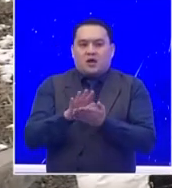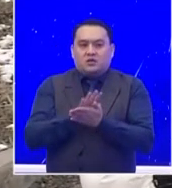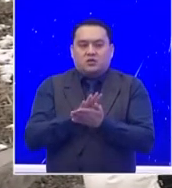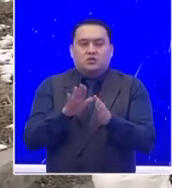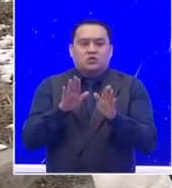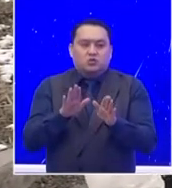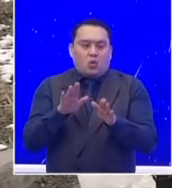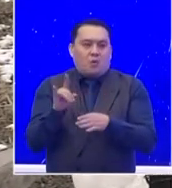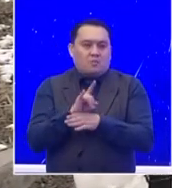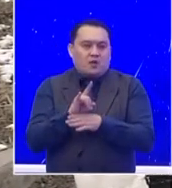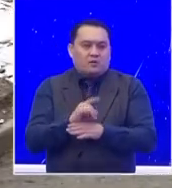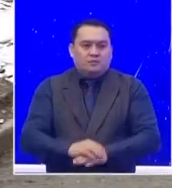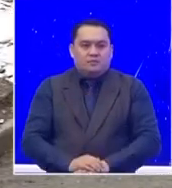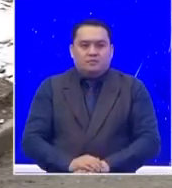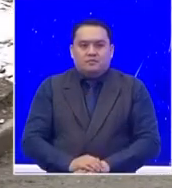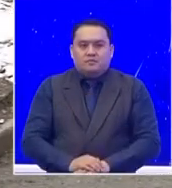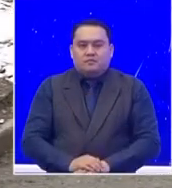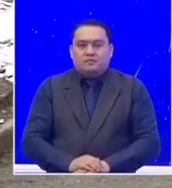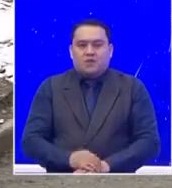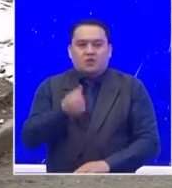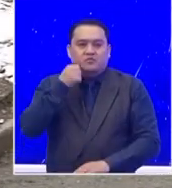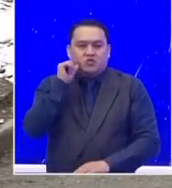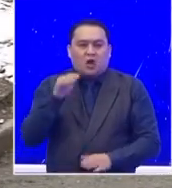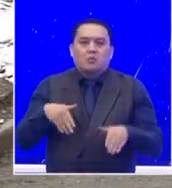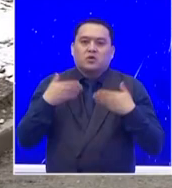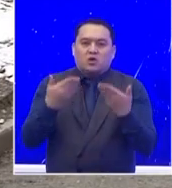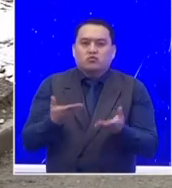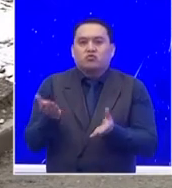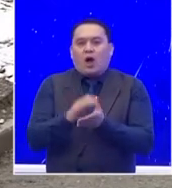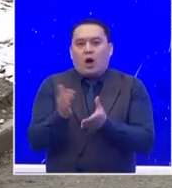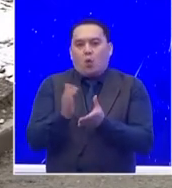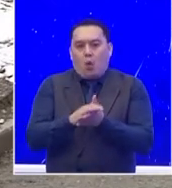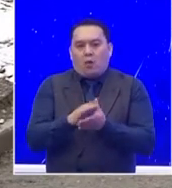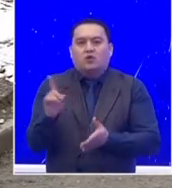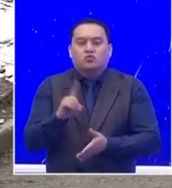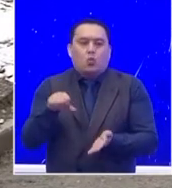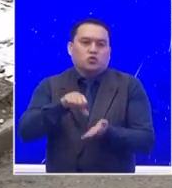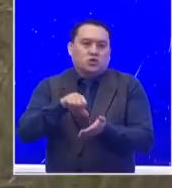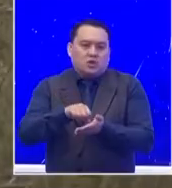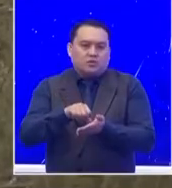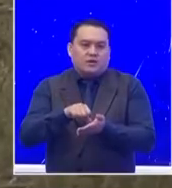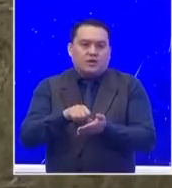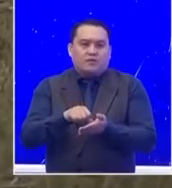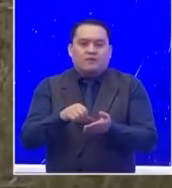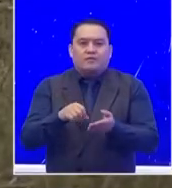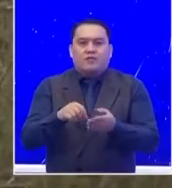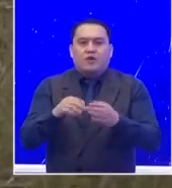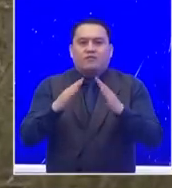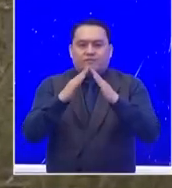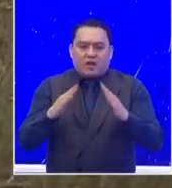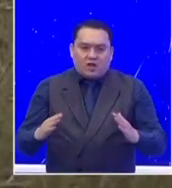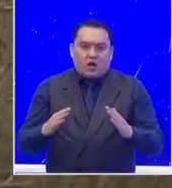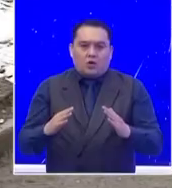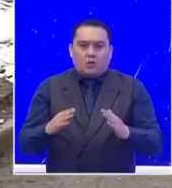бывает только в мышеловке. Мне вчера предложила знакомая, что участвовать в финансовой пирамиде этой.